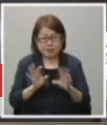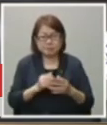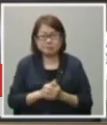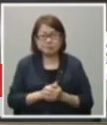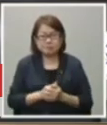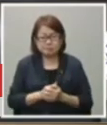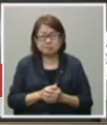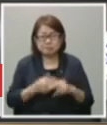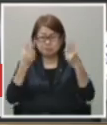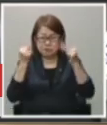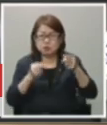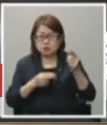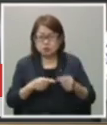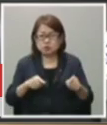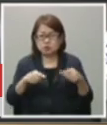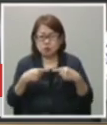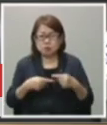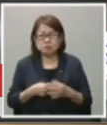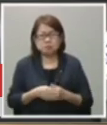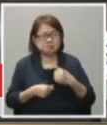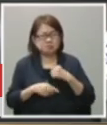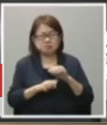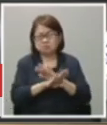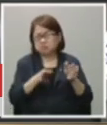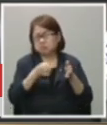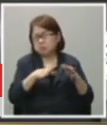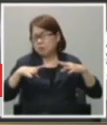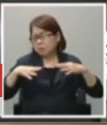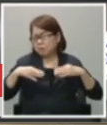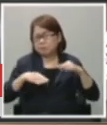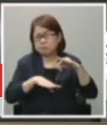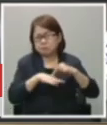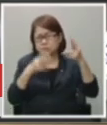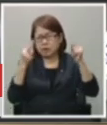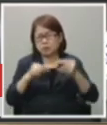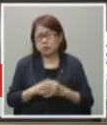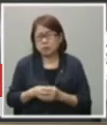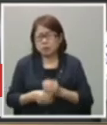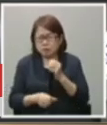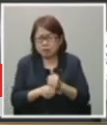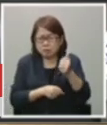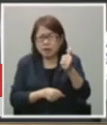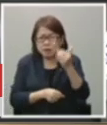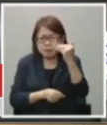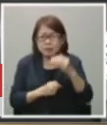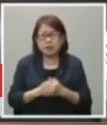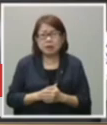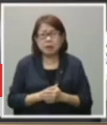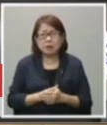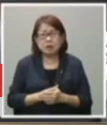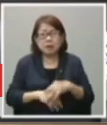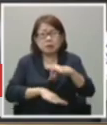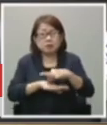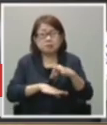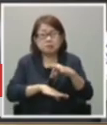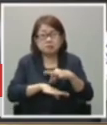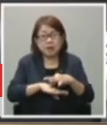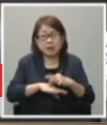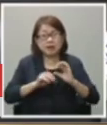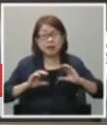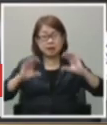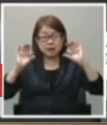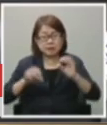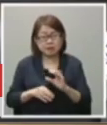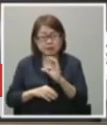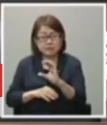ครับผมไม่ไว้วางใจจริงๆครับถ้ามันเป็นแบบนั้นเกิดขึ้นได้ยังไงครับคนระดับ41คนระ